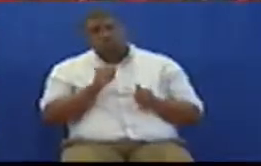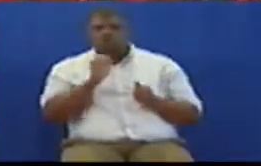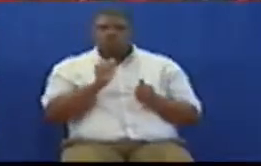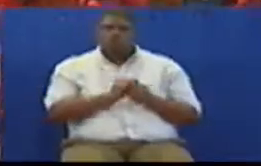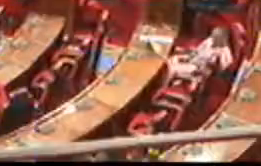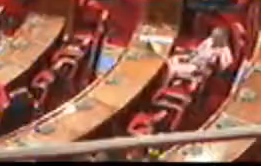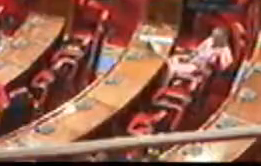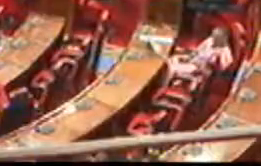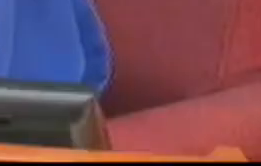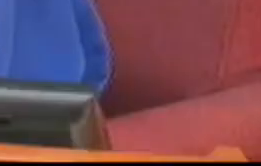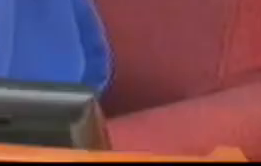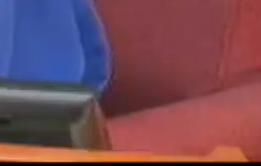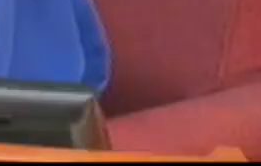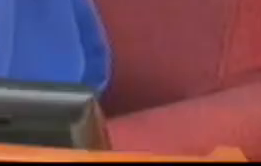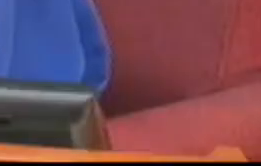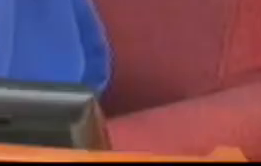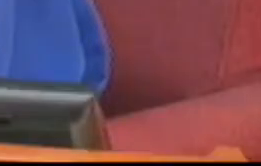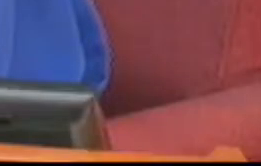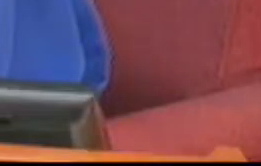kuandika vitabu. Asante sana.